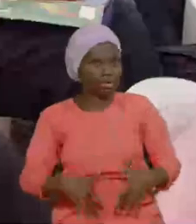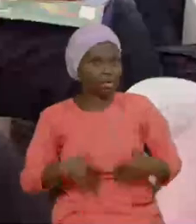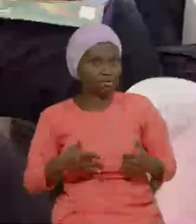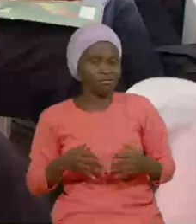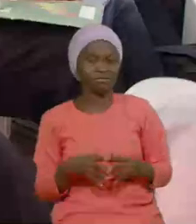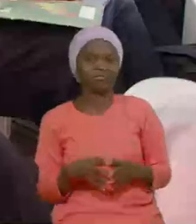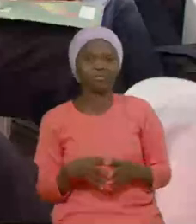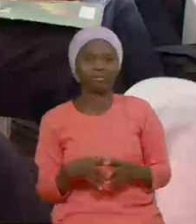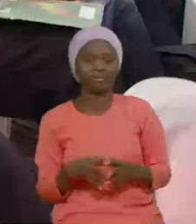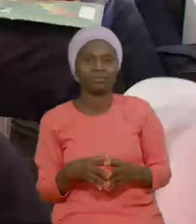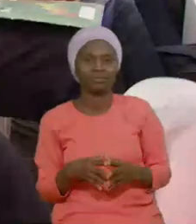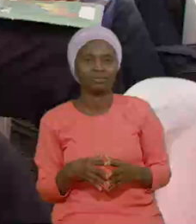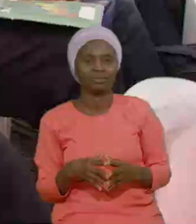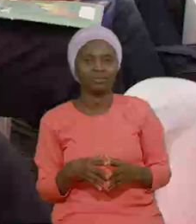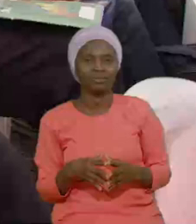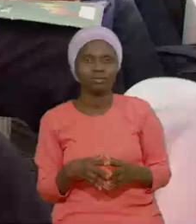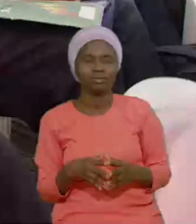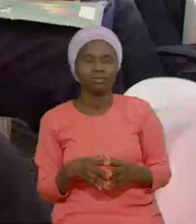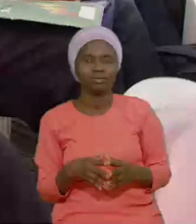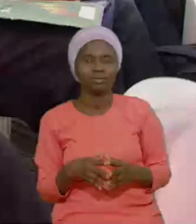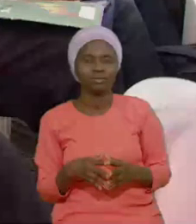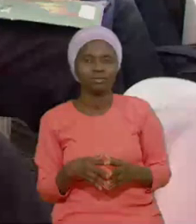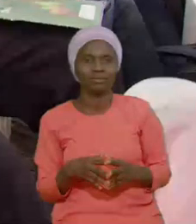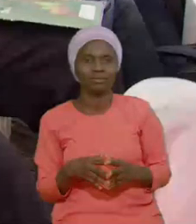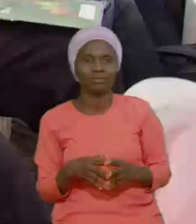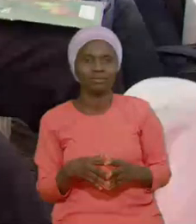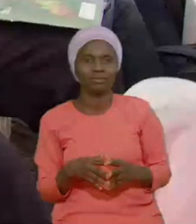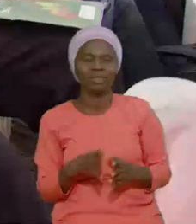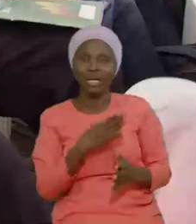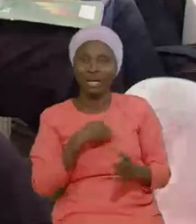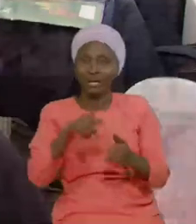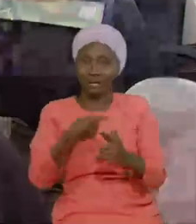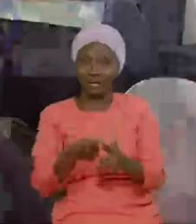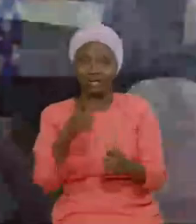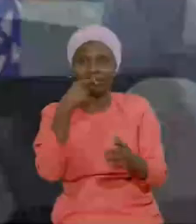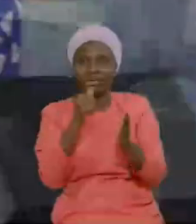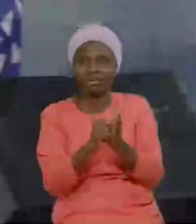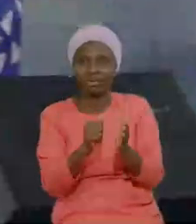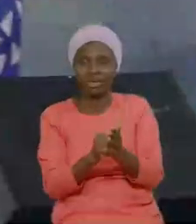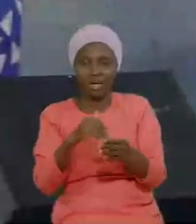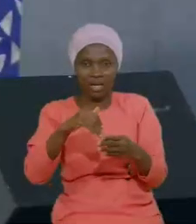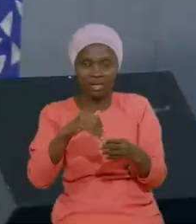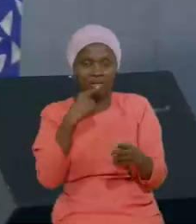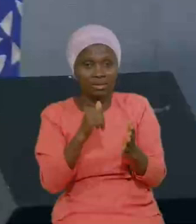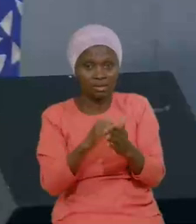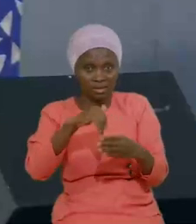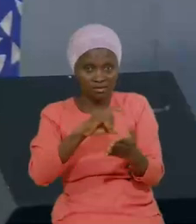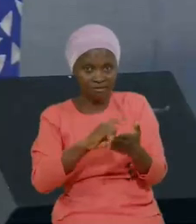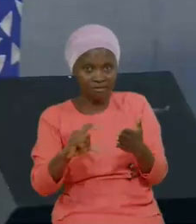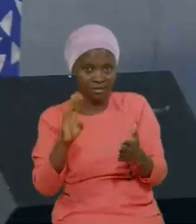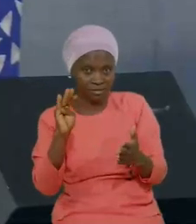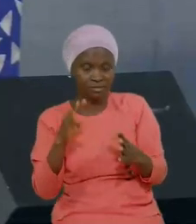Tu ne vas pas abandonner ton objectif, ta destinée, parce que tu vois quelqu'un d'autre en train de faire autre chose, réaliser quelque